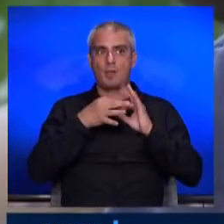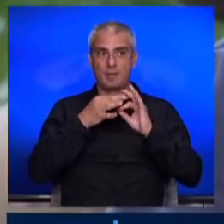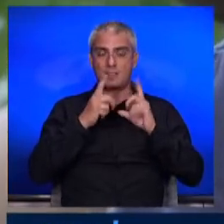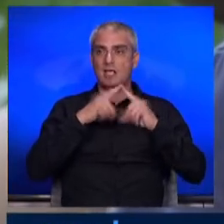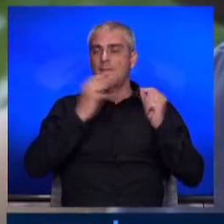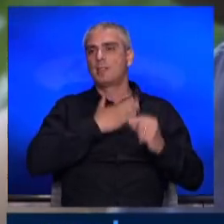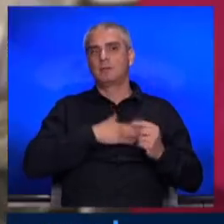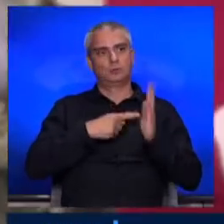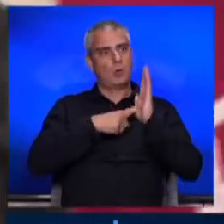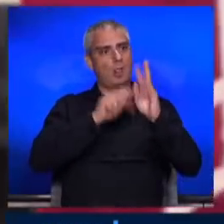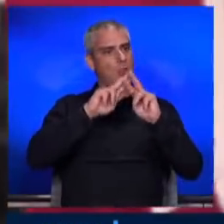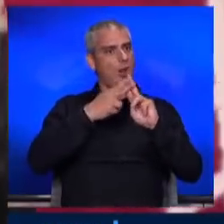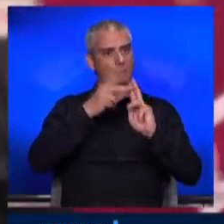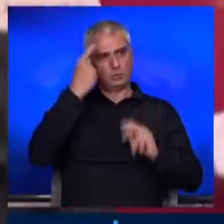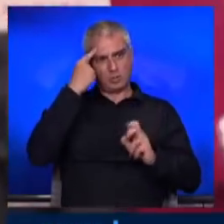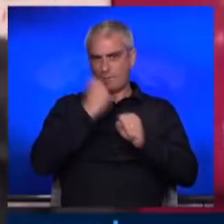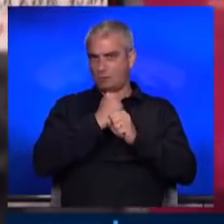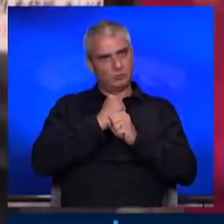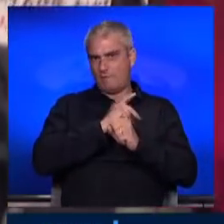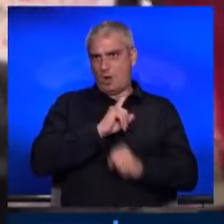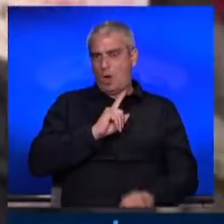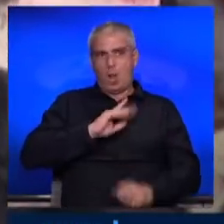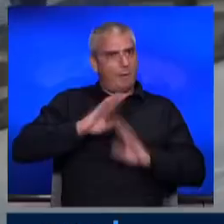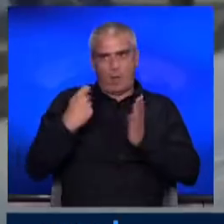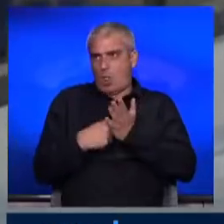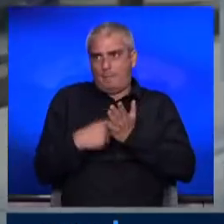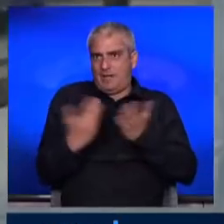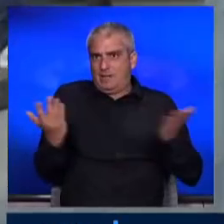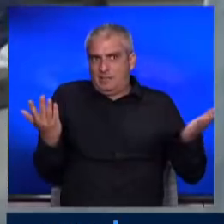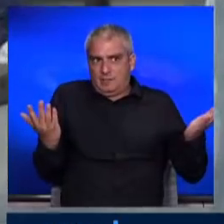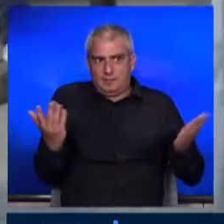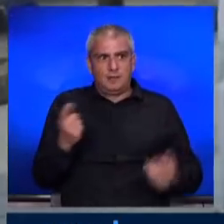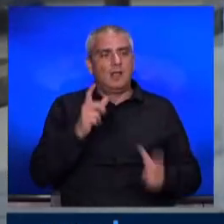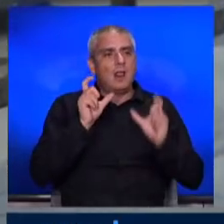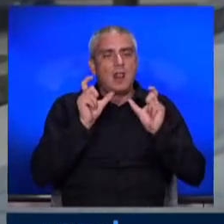רצו להראות לעולם מה הם יודעים לעשות, אבל לא בכל מחיר.